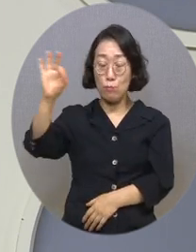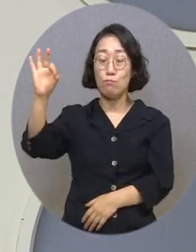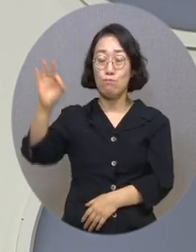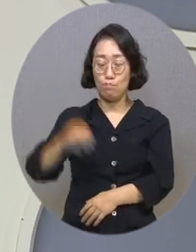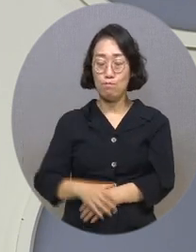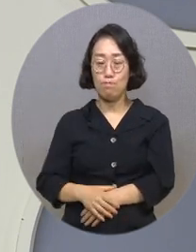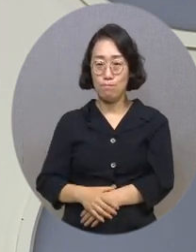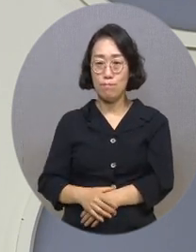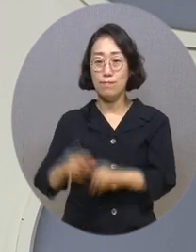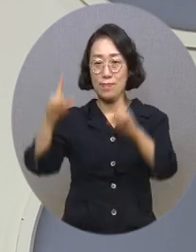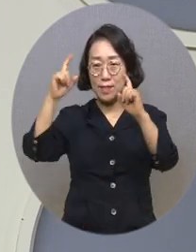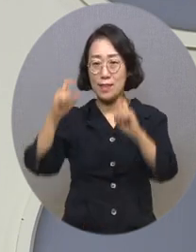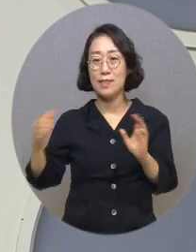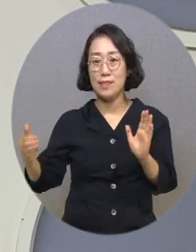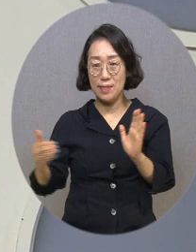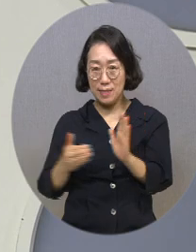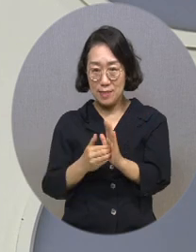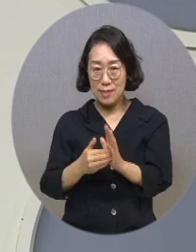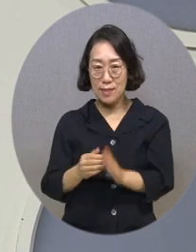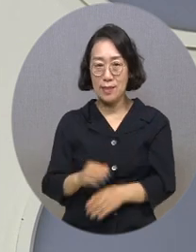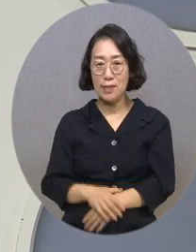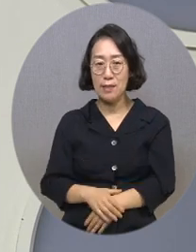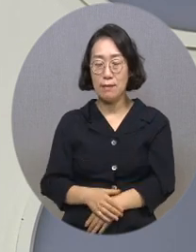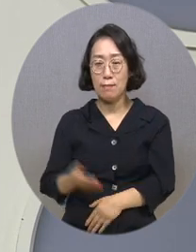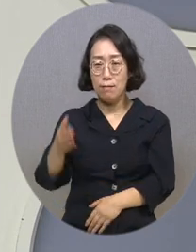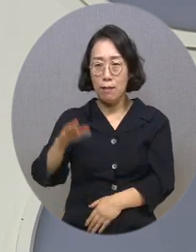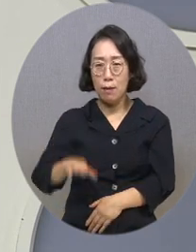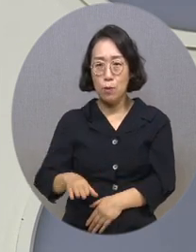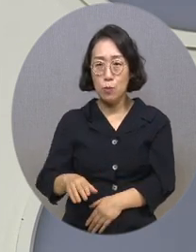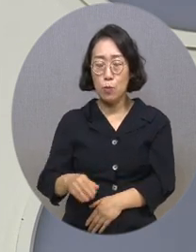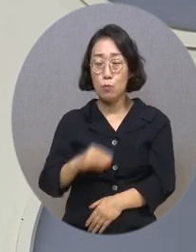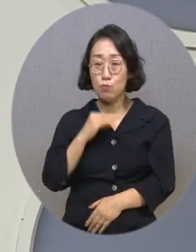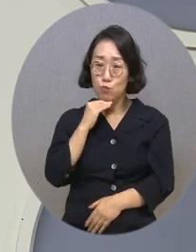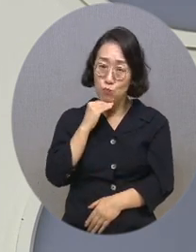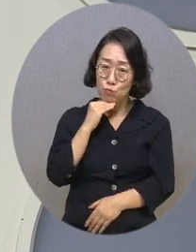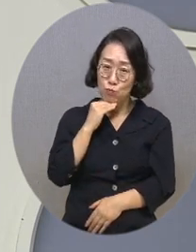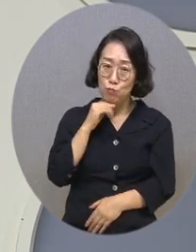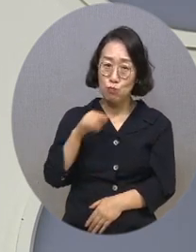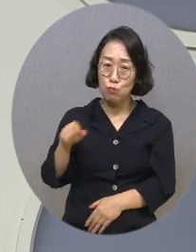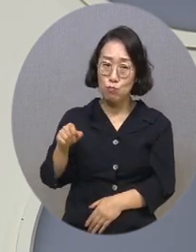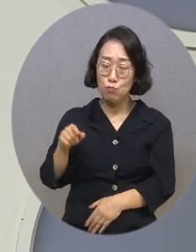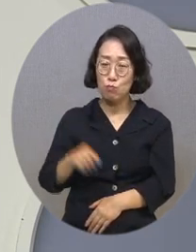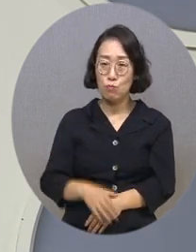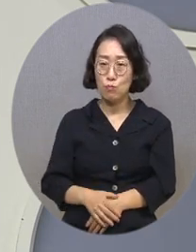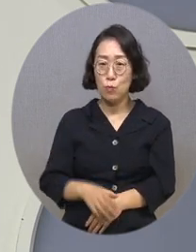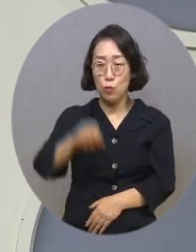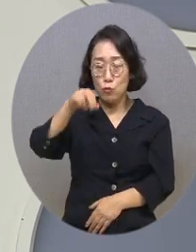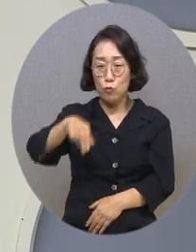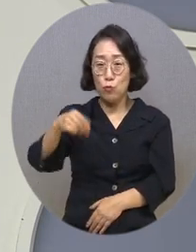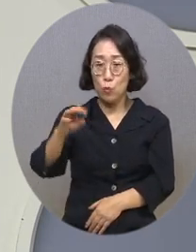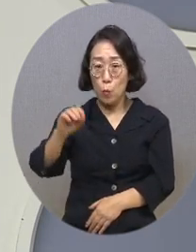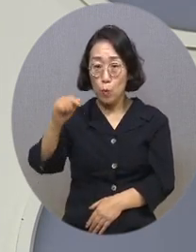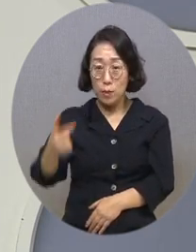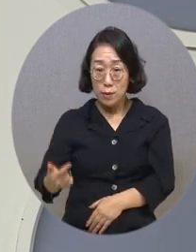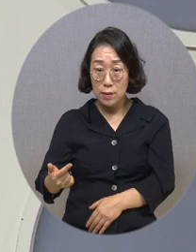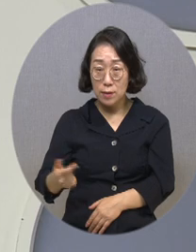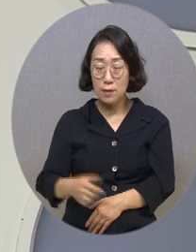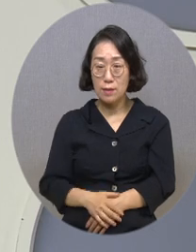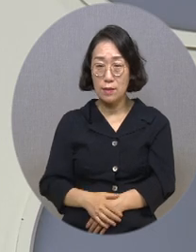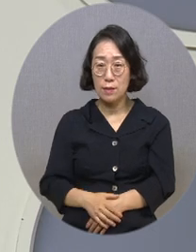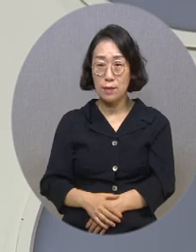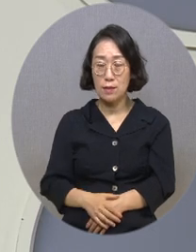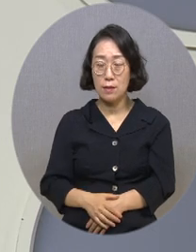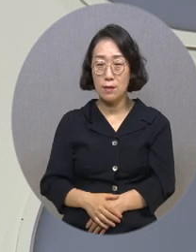이제 찍었어요. 제가 근데 뭐 자리 좀 서 계시길래 아 유동근 배우 옆에 빈자리가 있어.